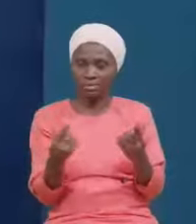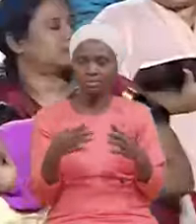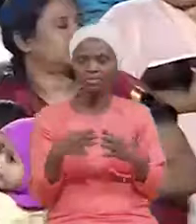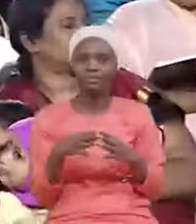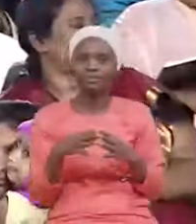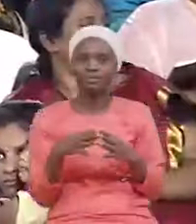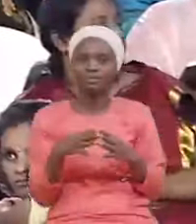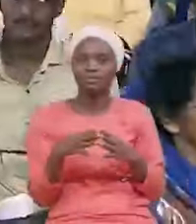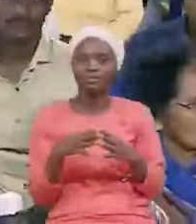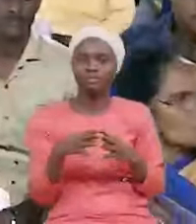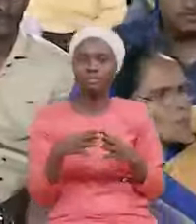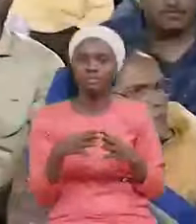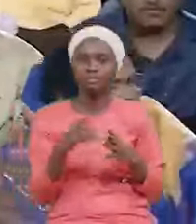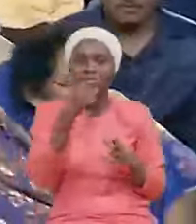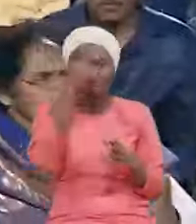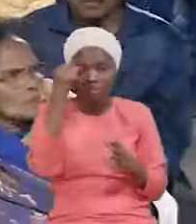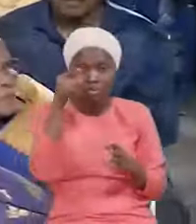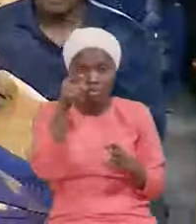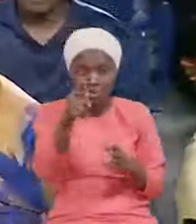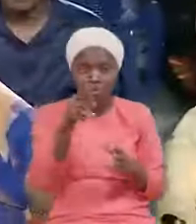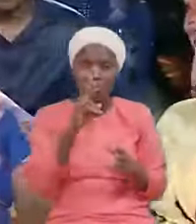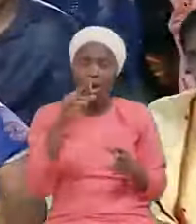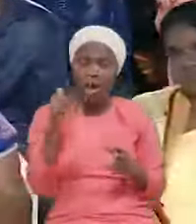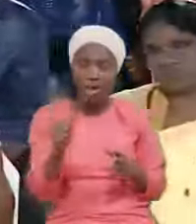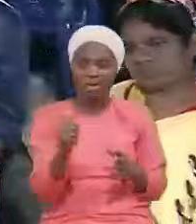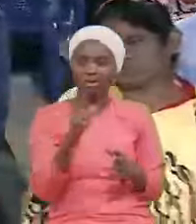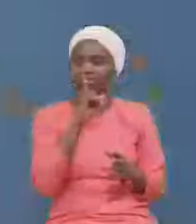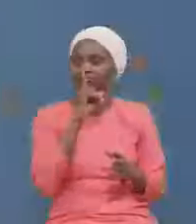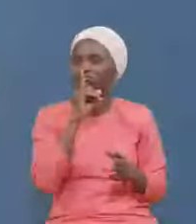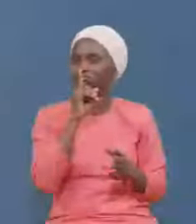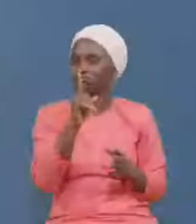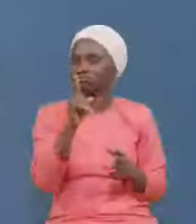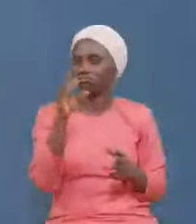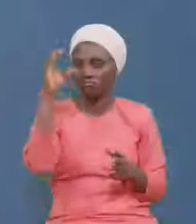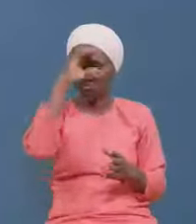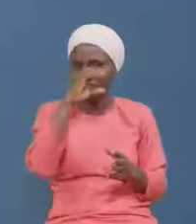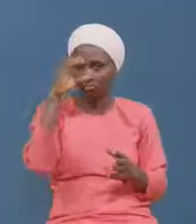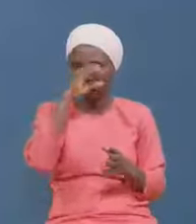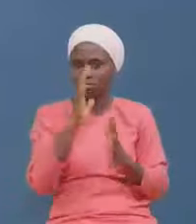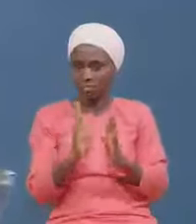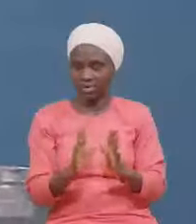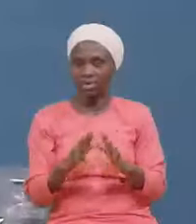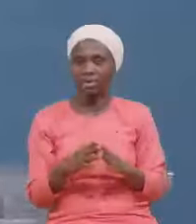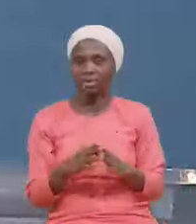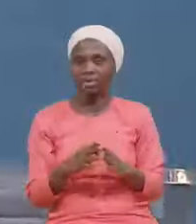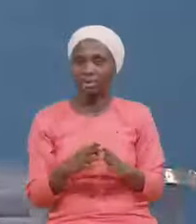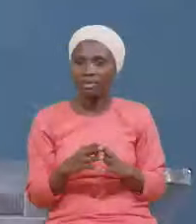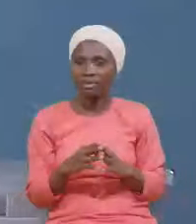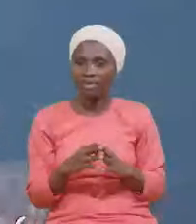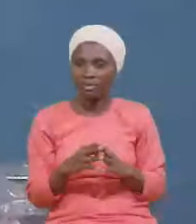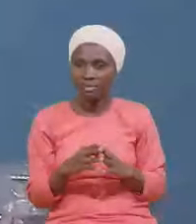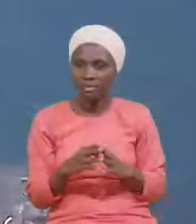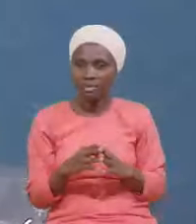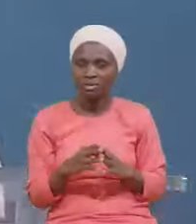పాపం నుంచి రక్షిస్తారు. Because you are a sincere seeker. ఎందుకంటే మీరు జాగృతగా వెదుకుతున్నారు గనుక. Tried